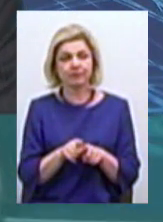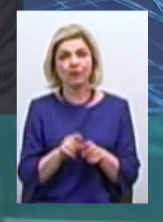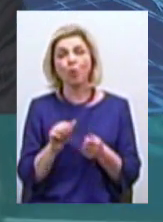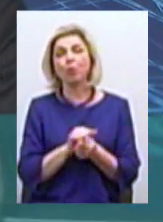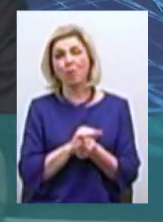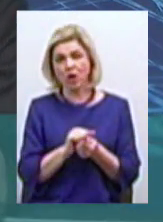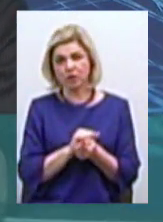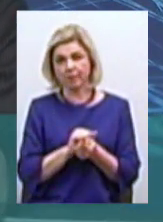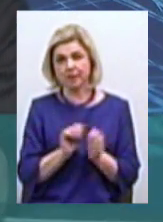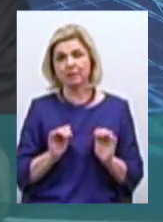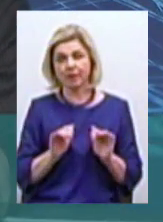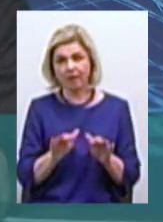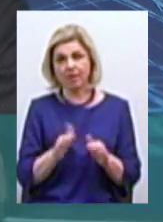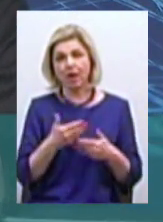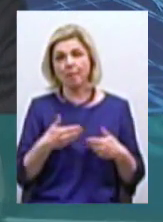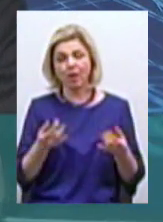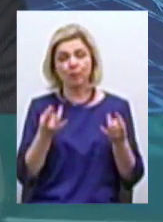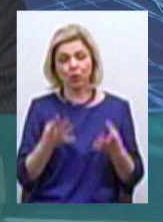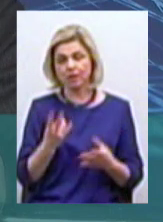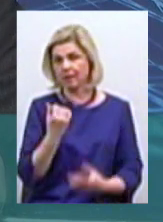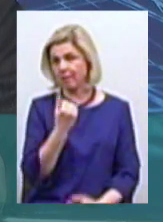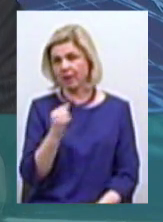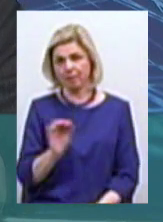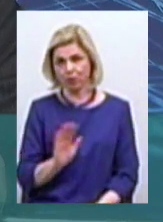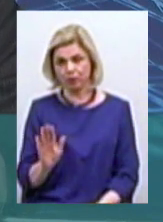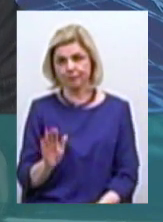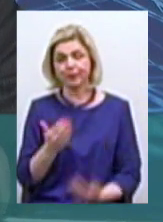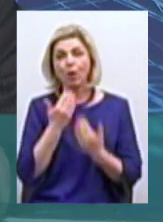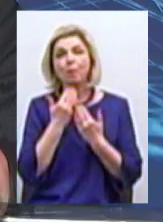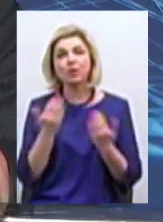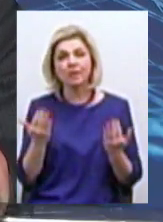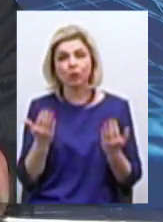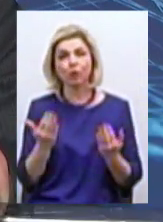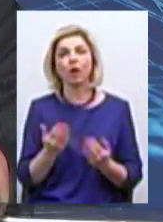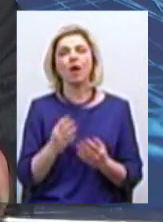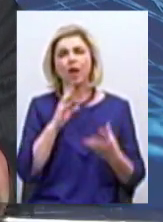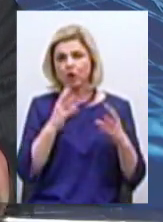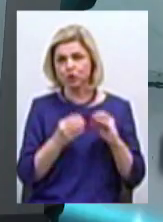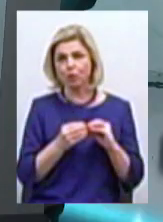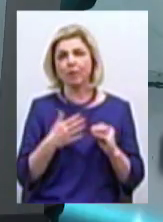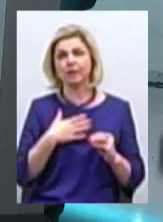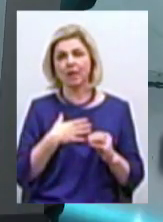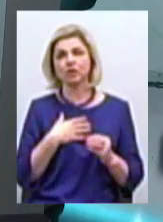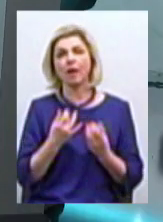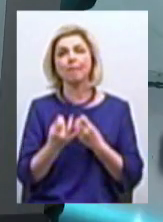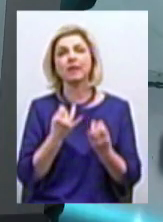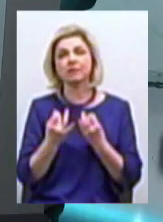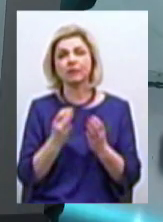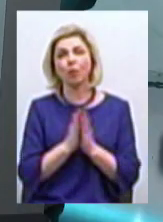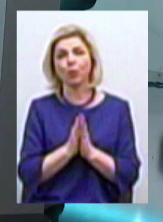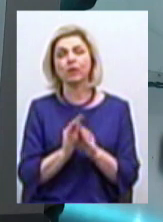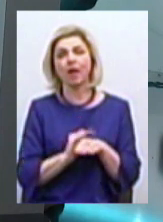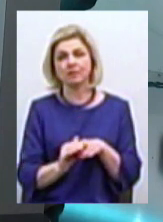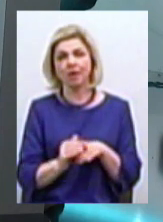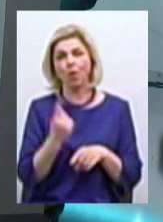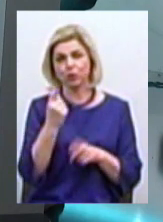бумажними справами, от ми просто не переможемо. Наостанок, Олег, резюме нашої сьогоднішньої бесіди. Будь ласка,